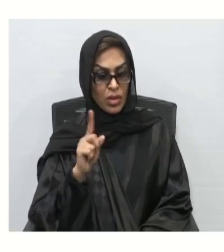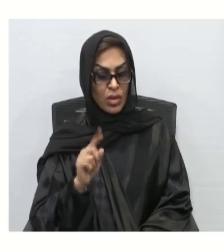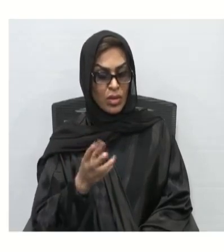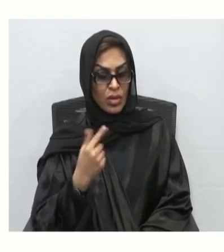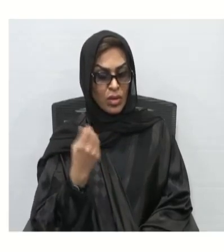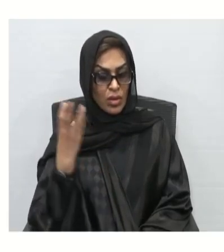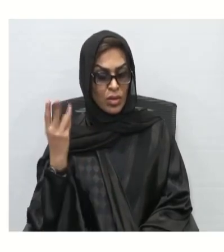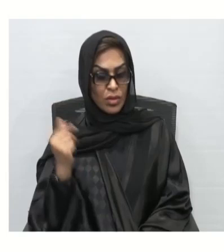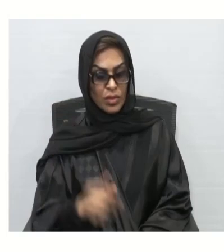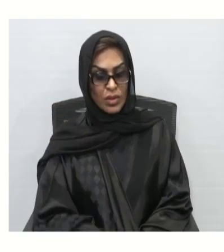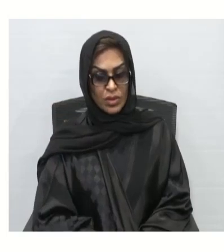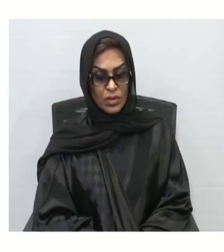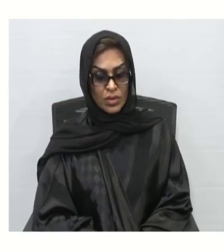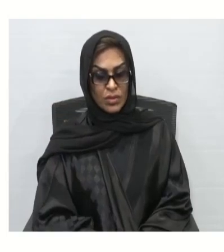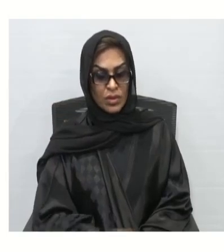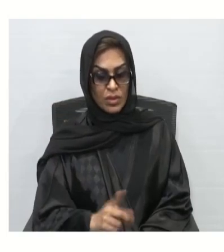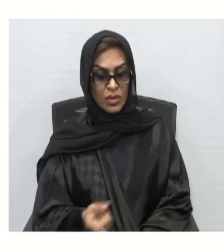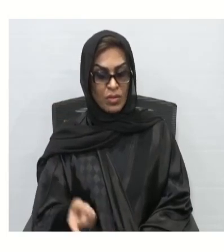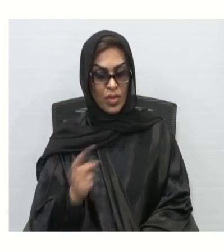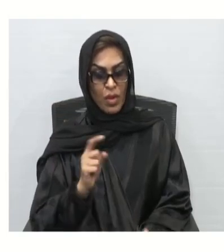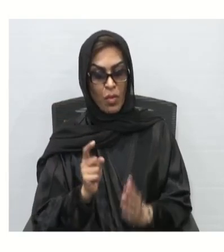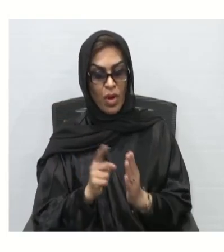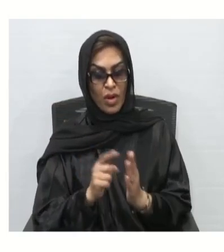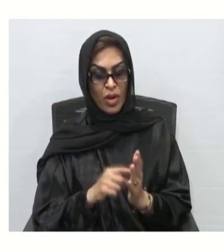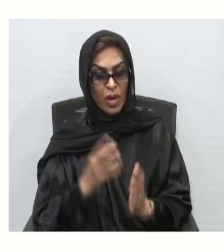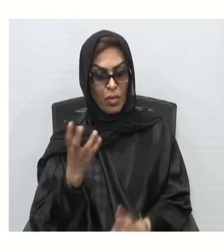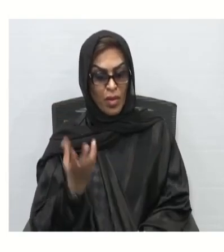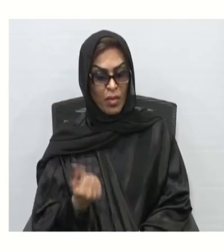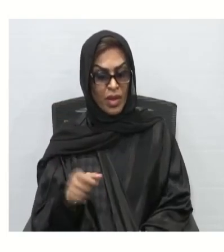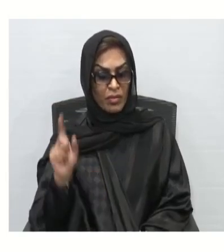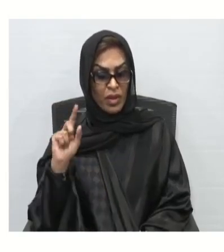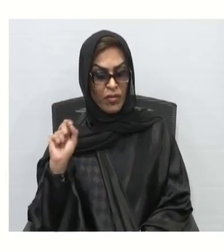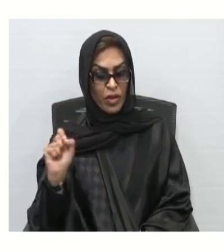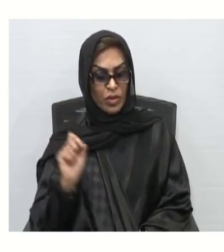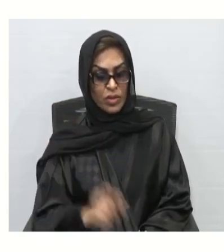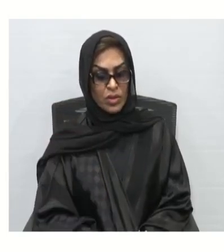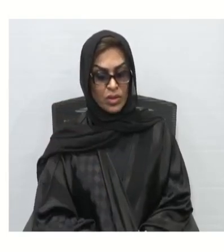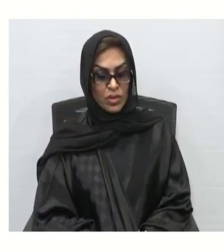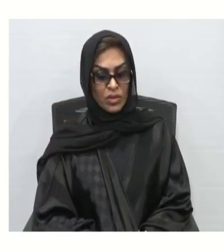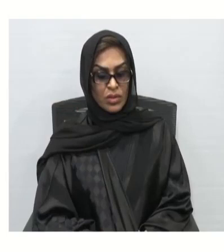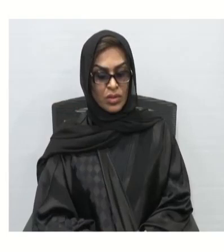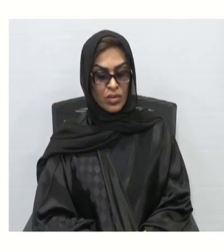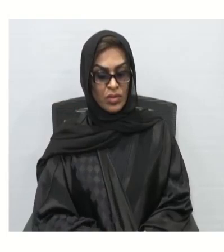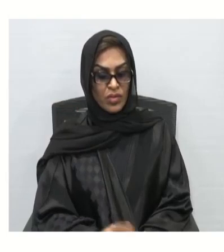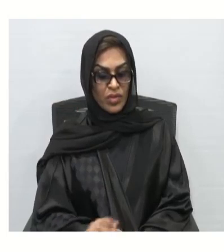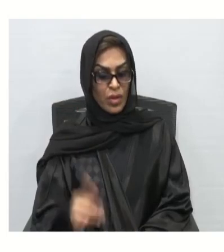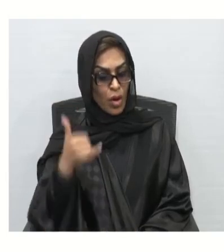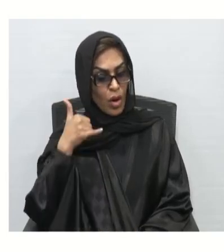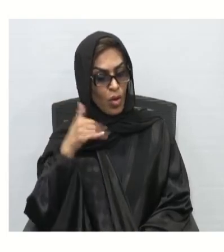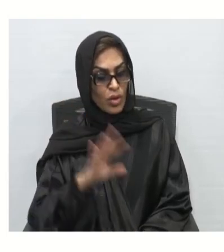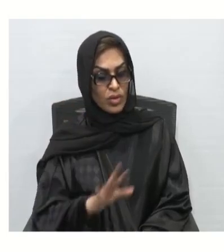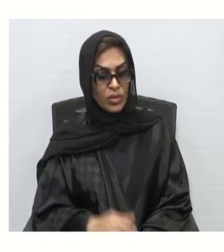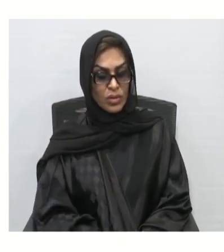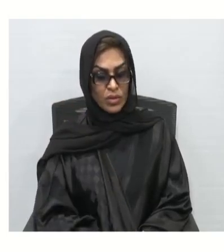الرقميه ايضا استخدم برامج الحمايه من الفيروسات سواء في الاجهزه اللوحيه او في